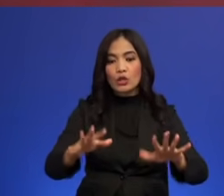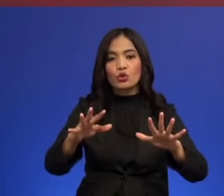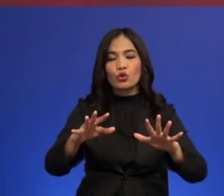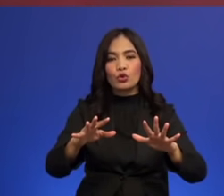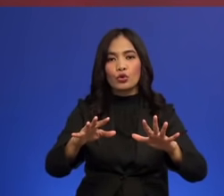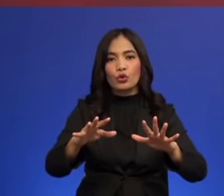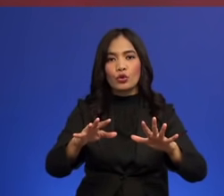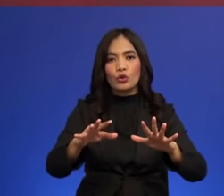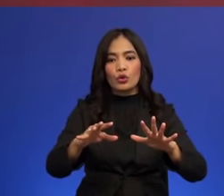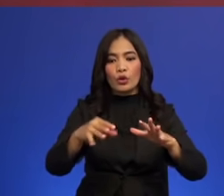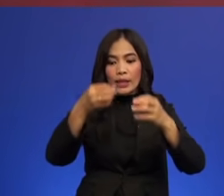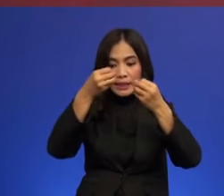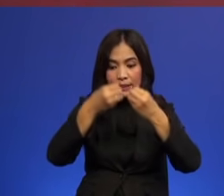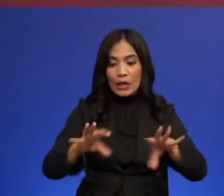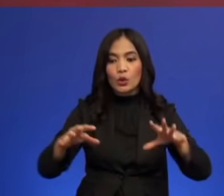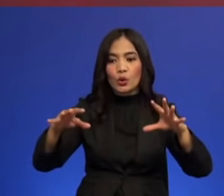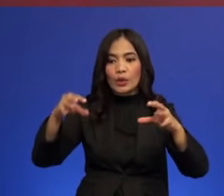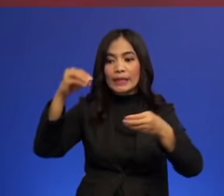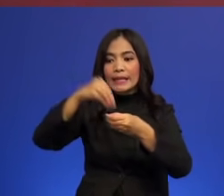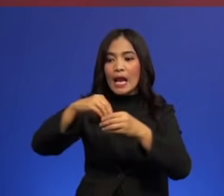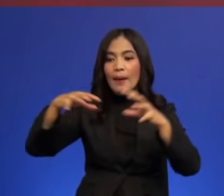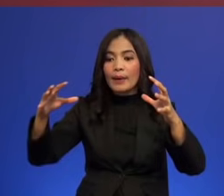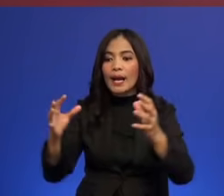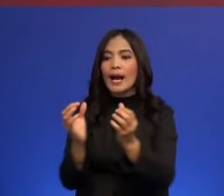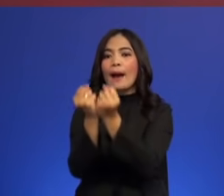aku jatuh di genggam-Mu, Tuhan.